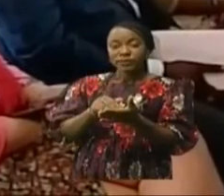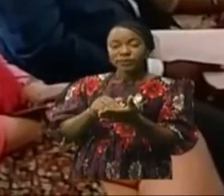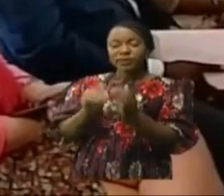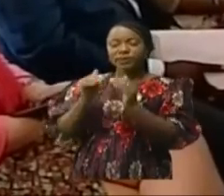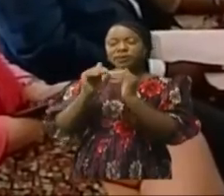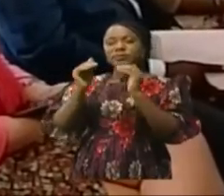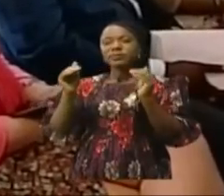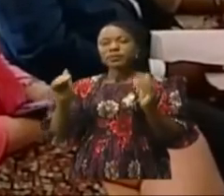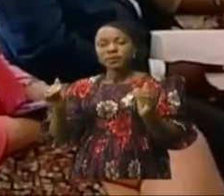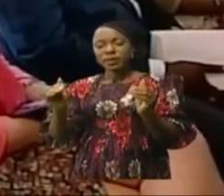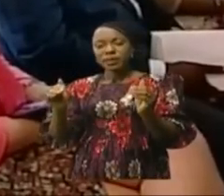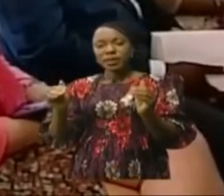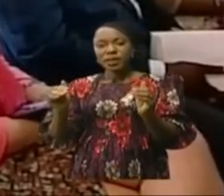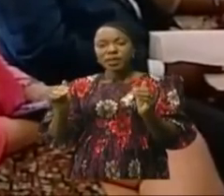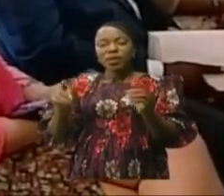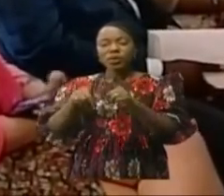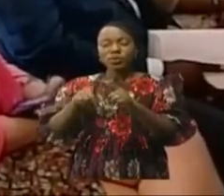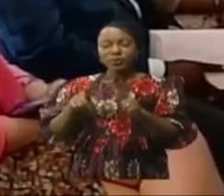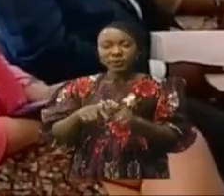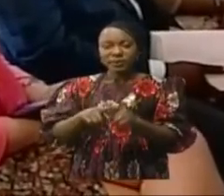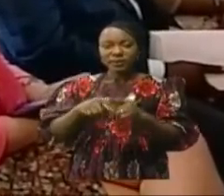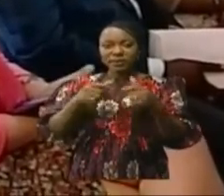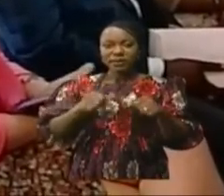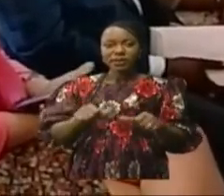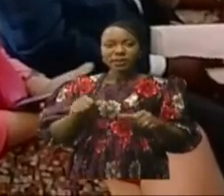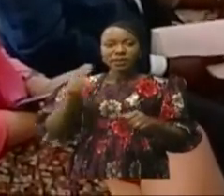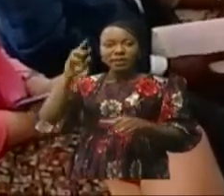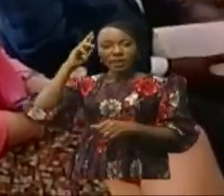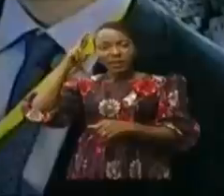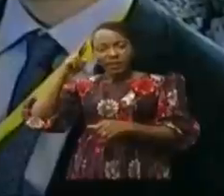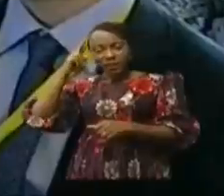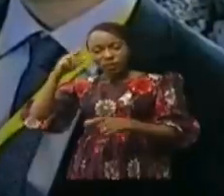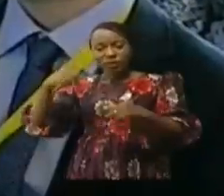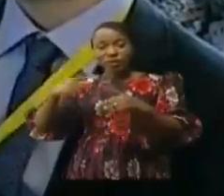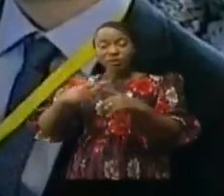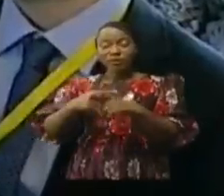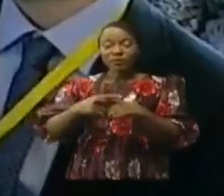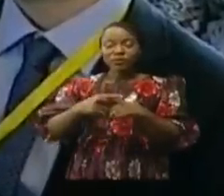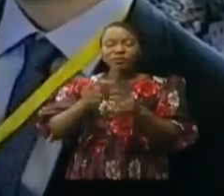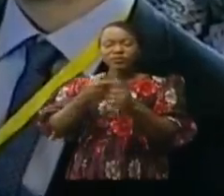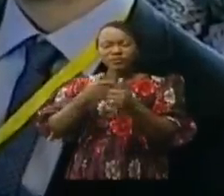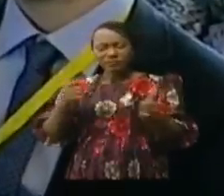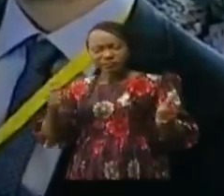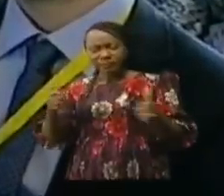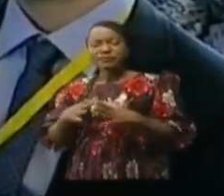paix et de stabilité en raison du conflit russo-ukrainien.